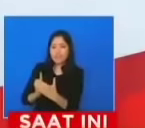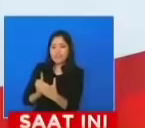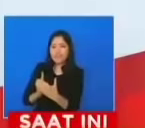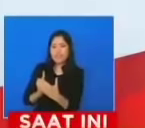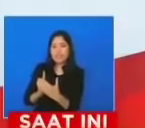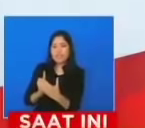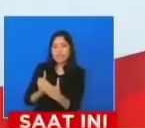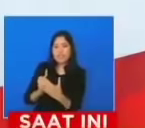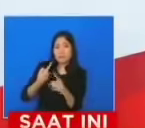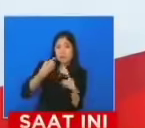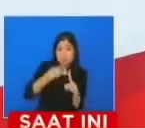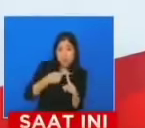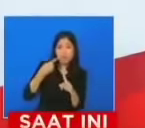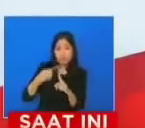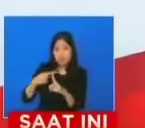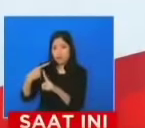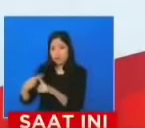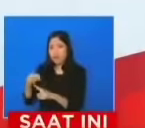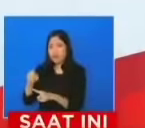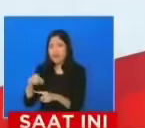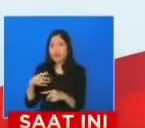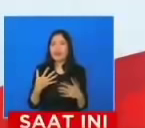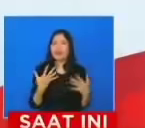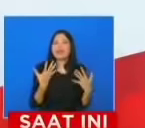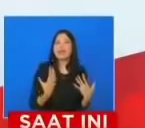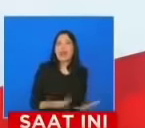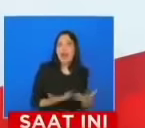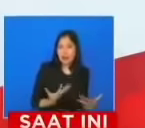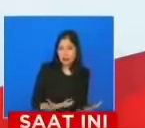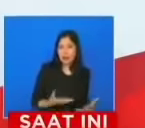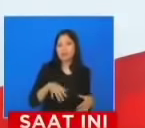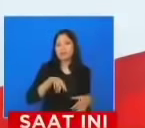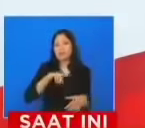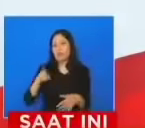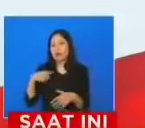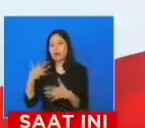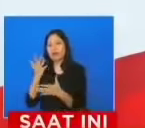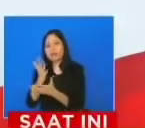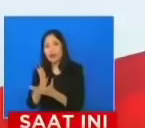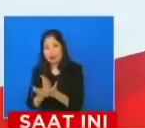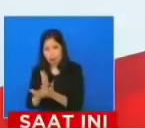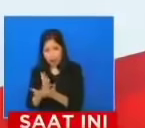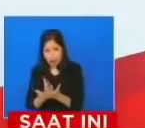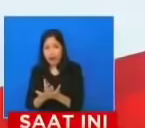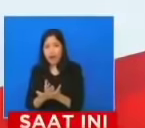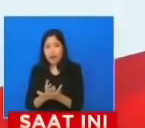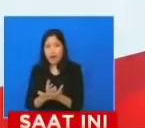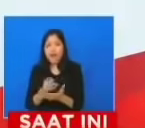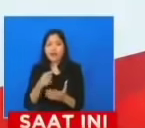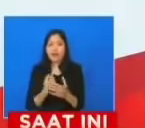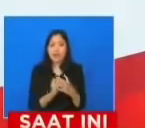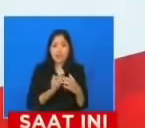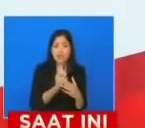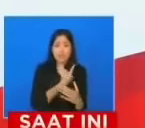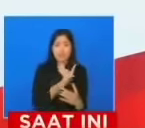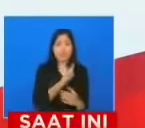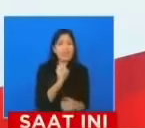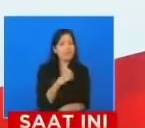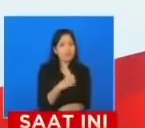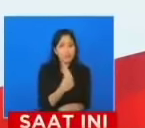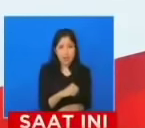positif dengan klinis ringan sampai dengan sedang yang tidak mungkin melaksanakan isolasi